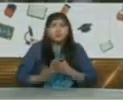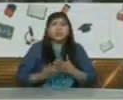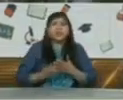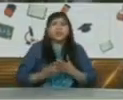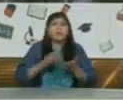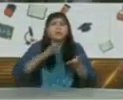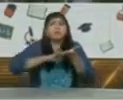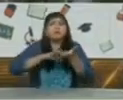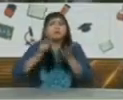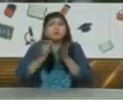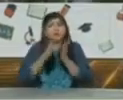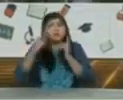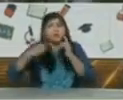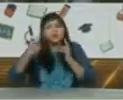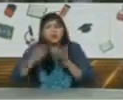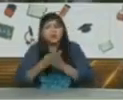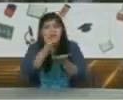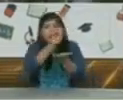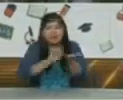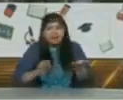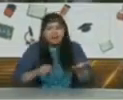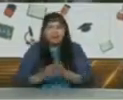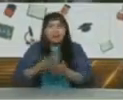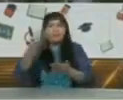म्यूजिक है, राइटिंग है,